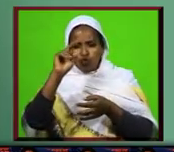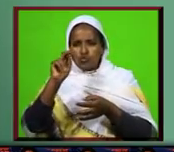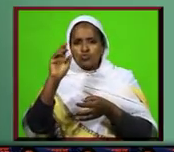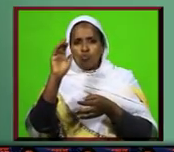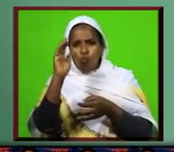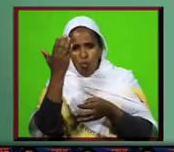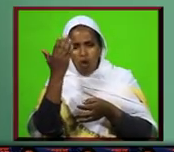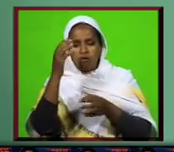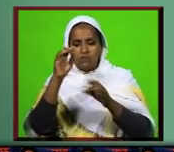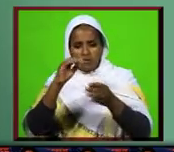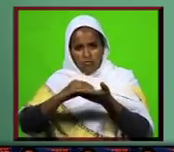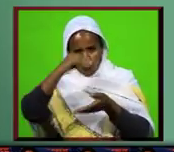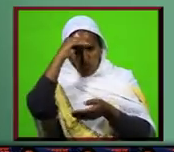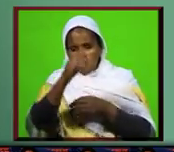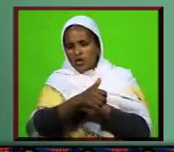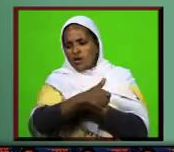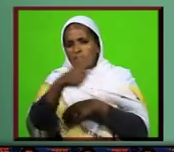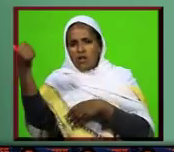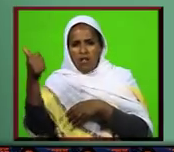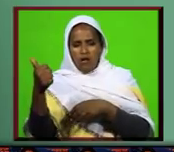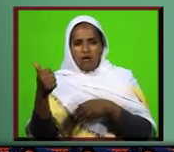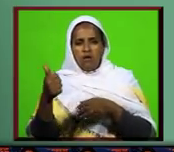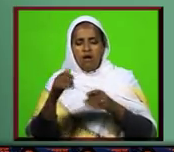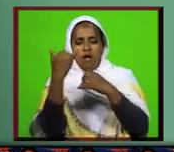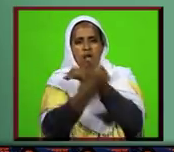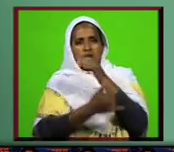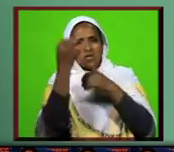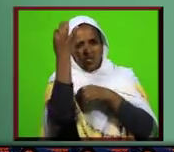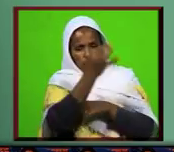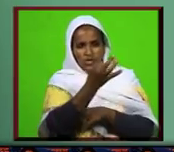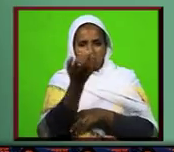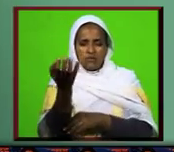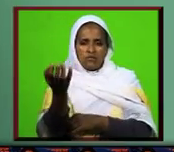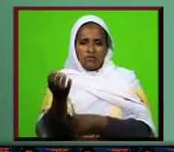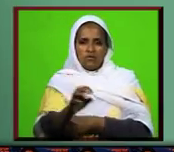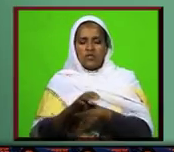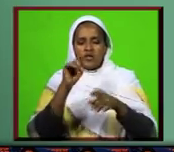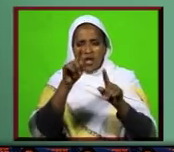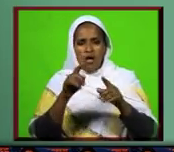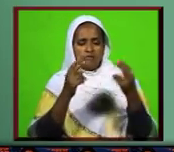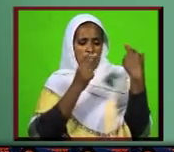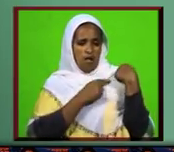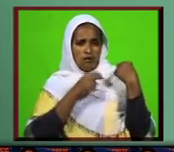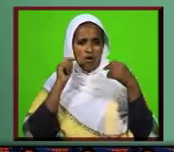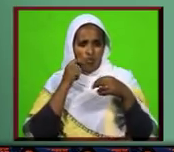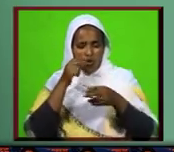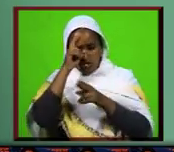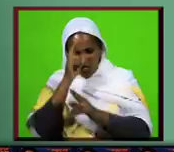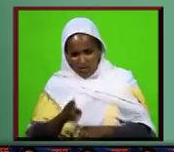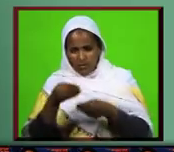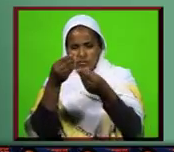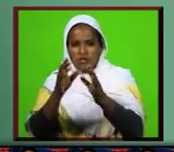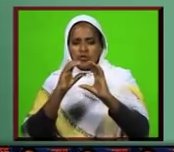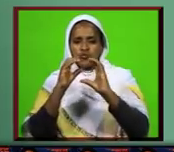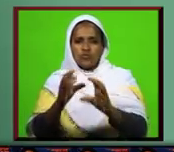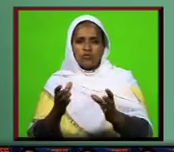ተምሮ እንደሌላው እንደ አንድ ሀገረ ስብከት እንደ አንድ ደብር አለቃ እንኳን ክብር